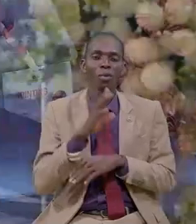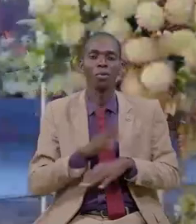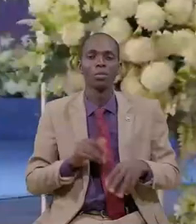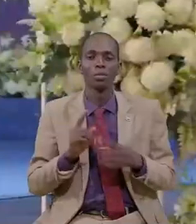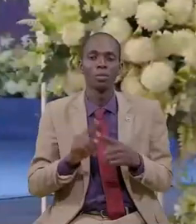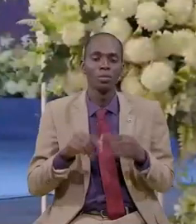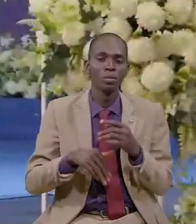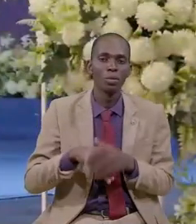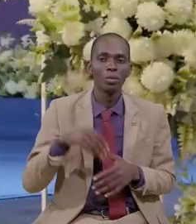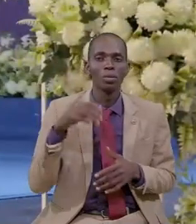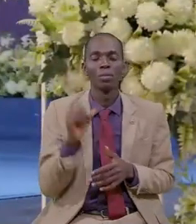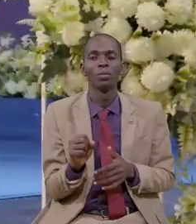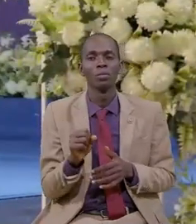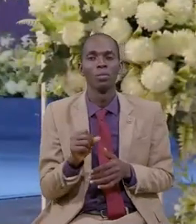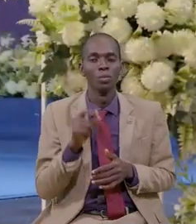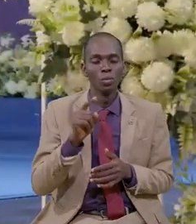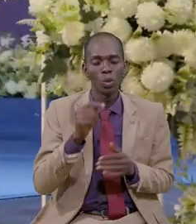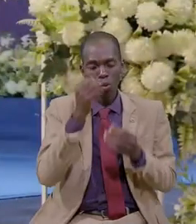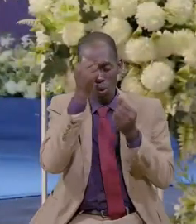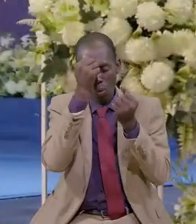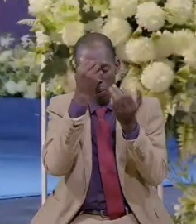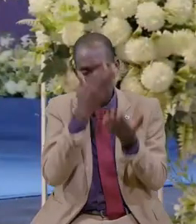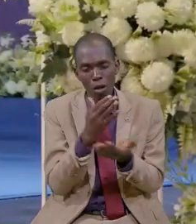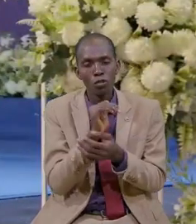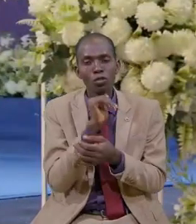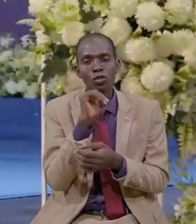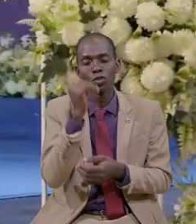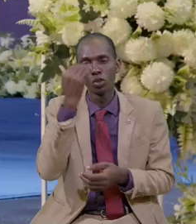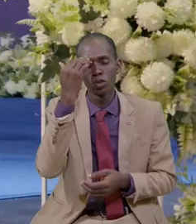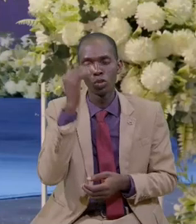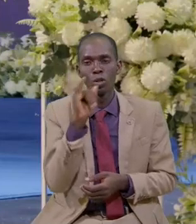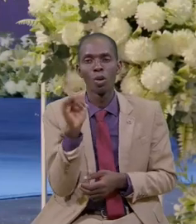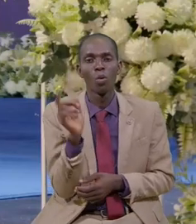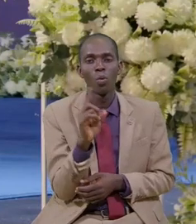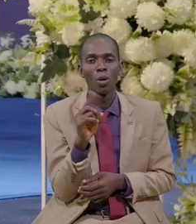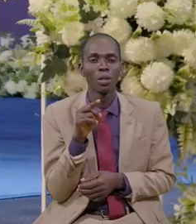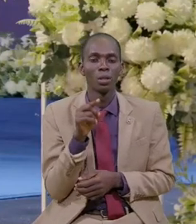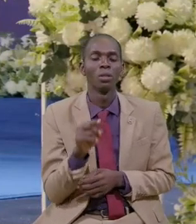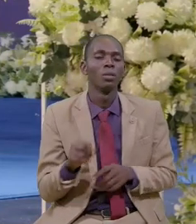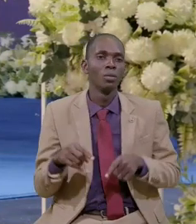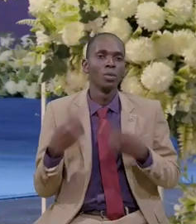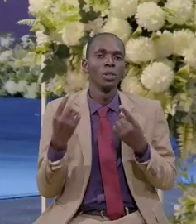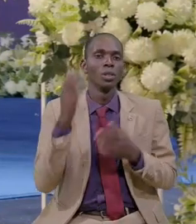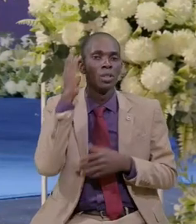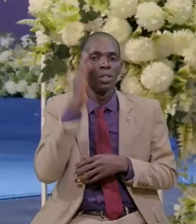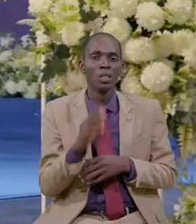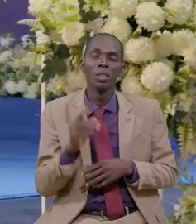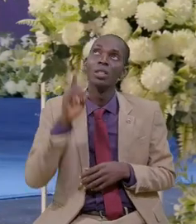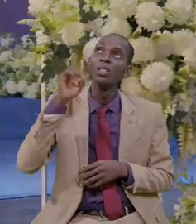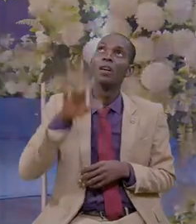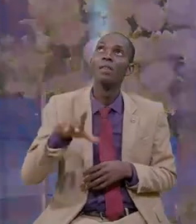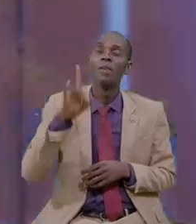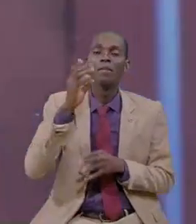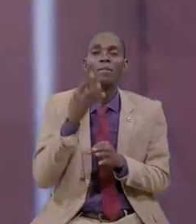pour sortir de Ur en Chaldée, il obéit sans savoir où il allait. Trouvera-t-il la foi dans